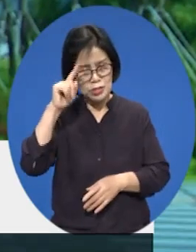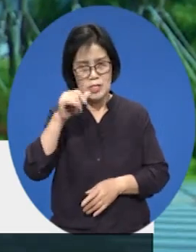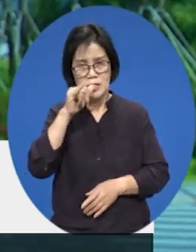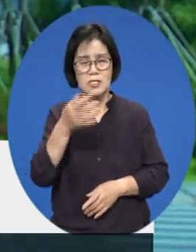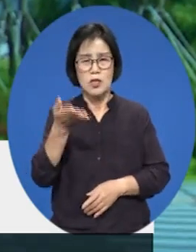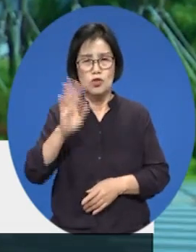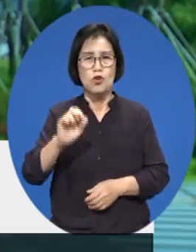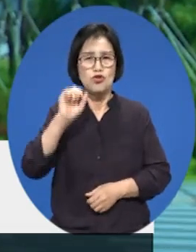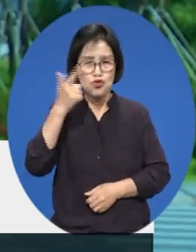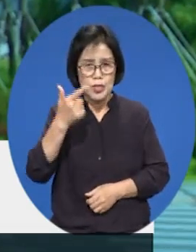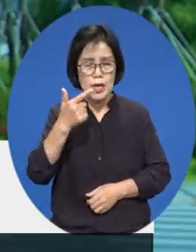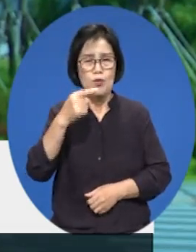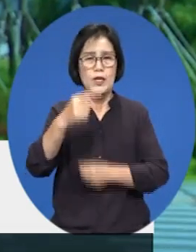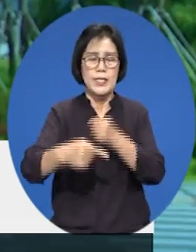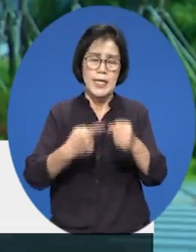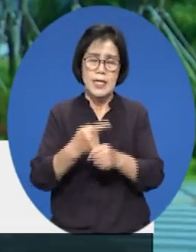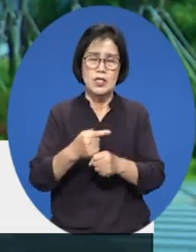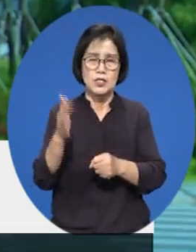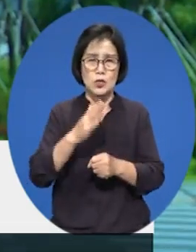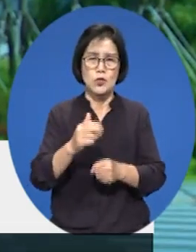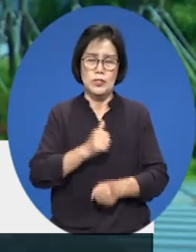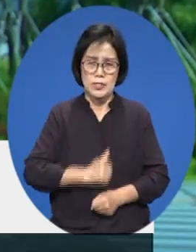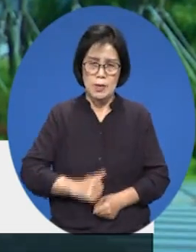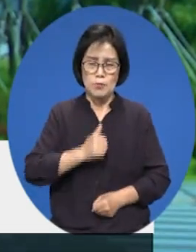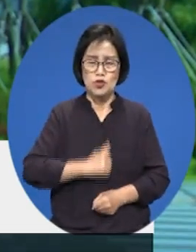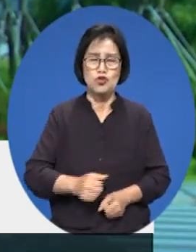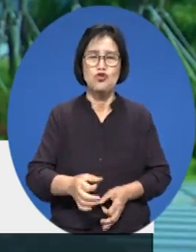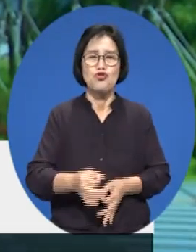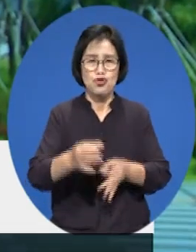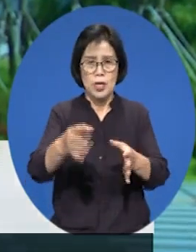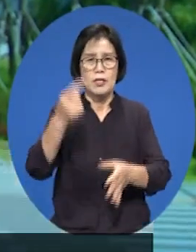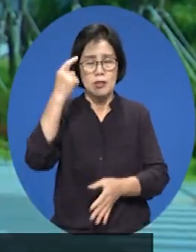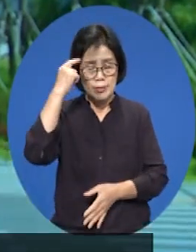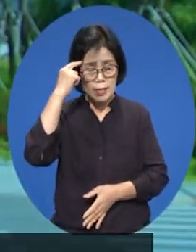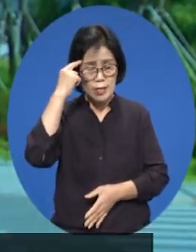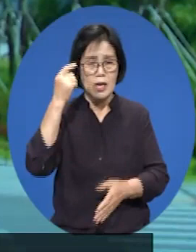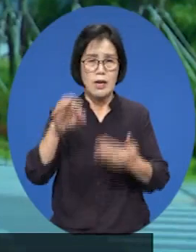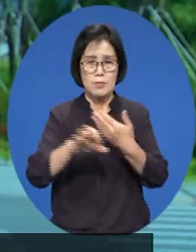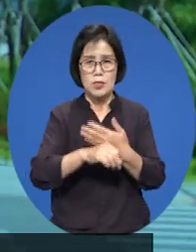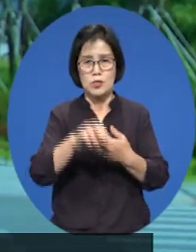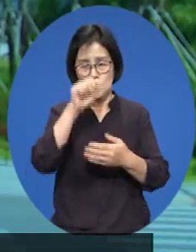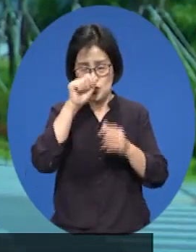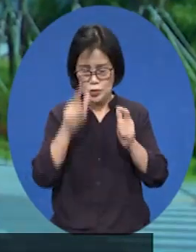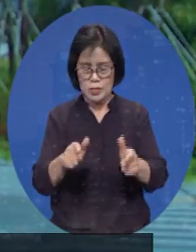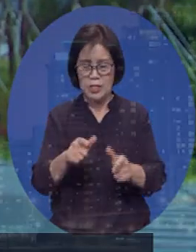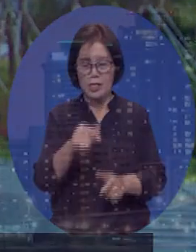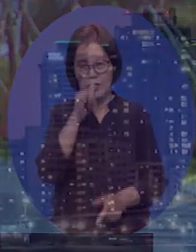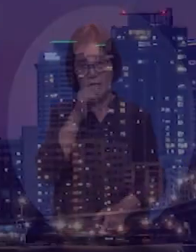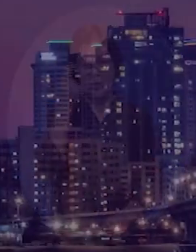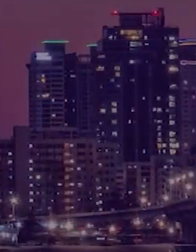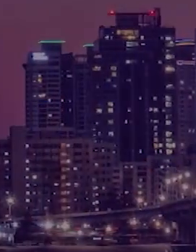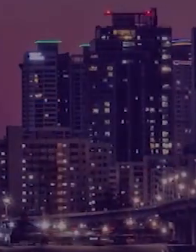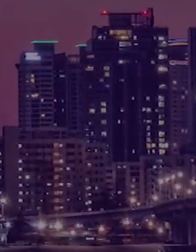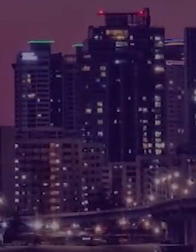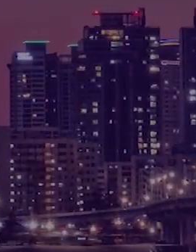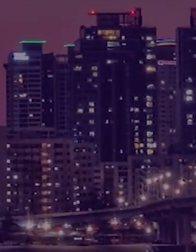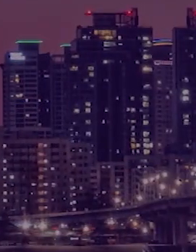6개월 1년정도 찾는다 투자한다 생각을 하시면 아주 좋은 뭐 해야 될 것이다 저는 그렇게 봅니다